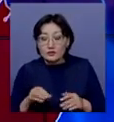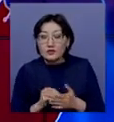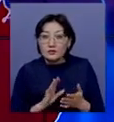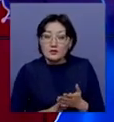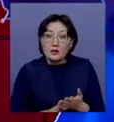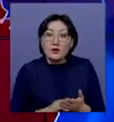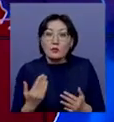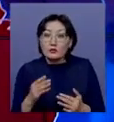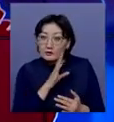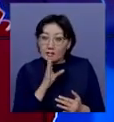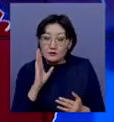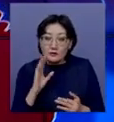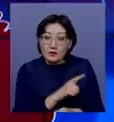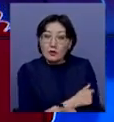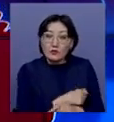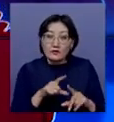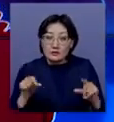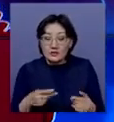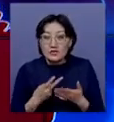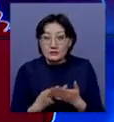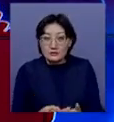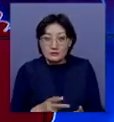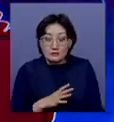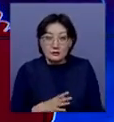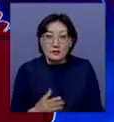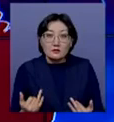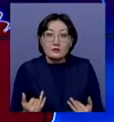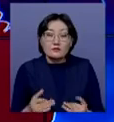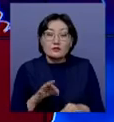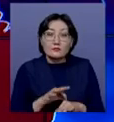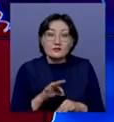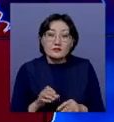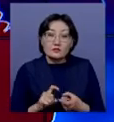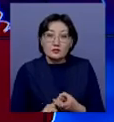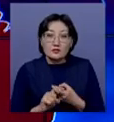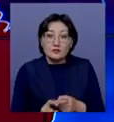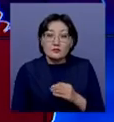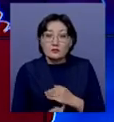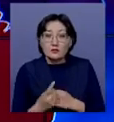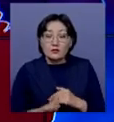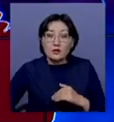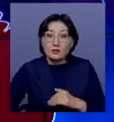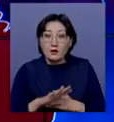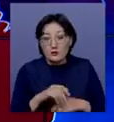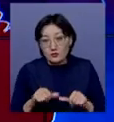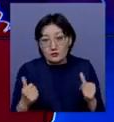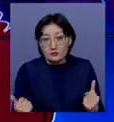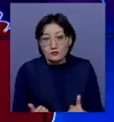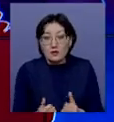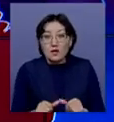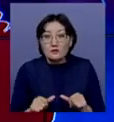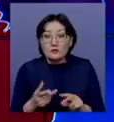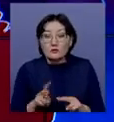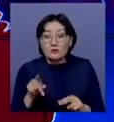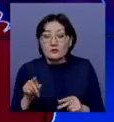артынша науқастың анасы ауруханаға жатқызылған еді. Қазір коронавирус инфекциясы шыққан аумақ оқшауланып, карантинге